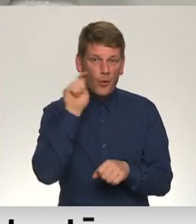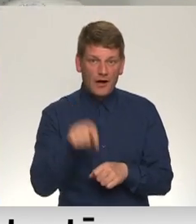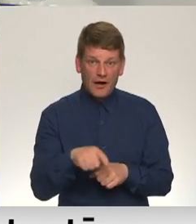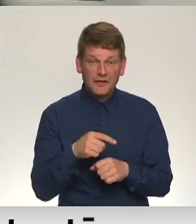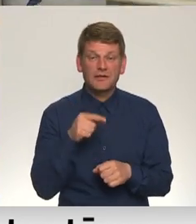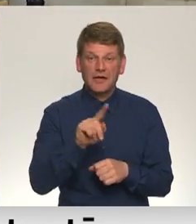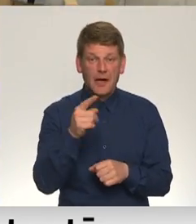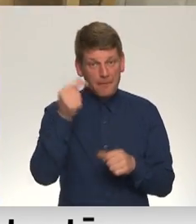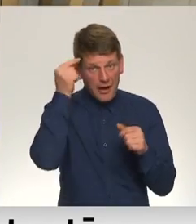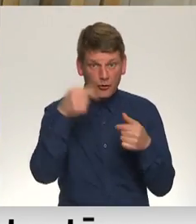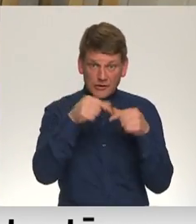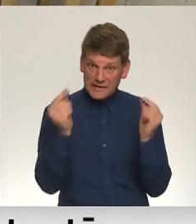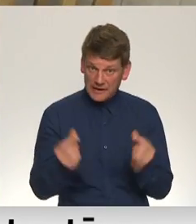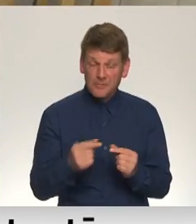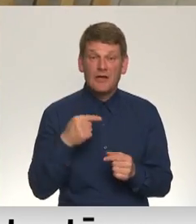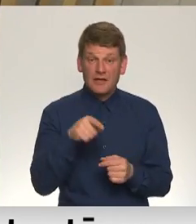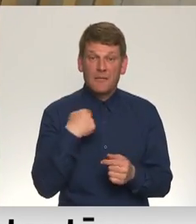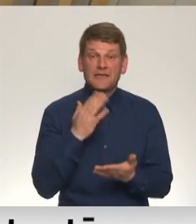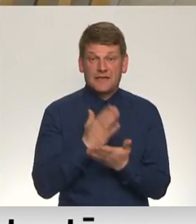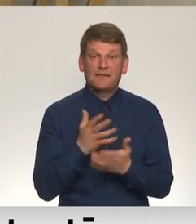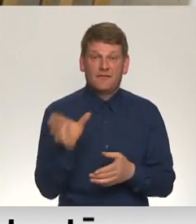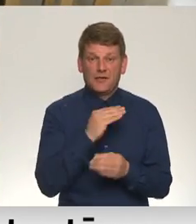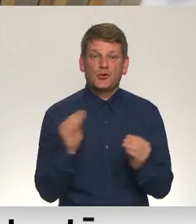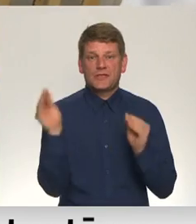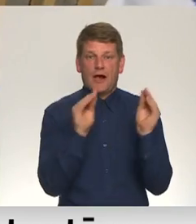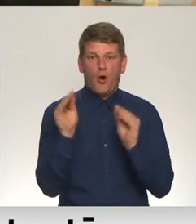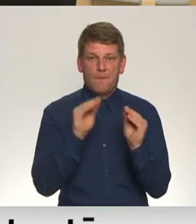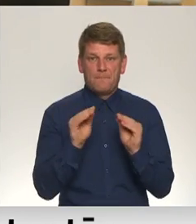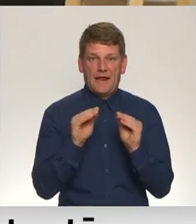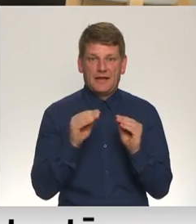Tā ir matu stīpiņa un tā mēs esam visu sakomplektējuši.